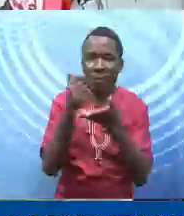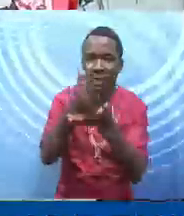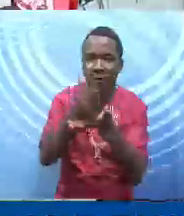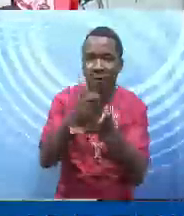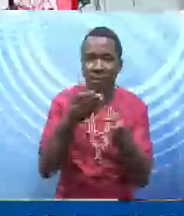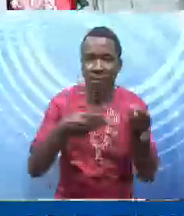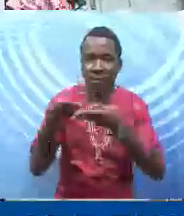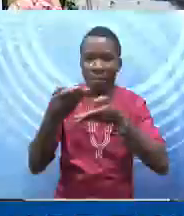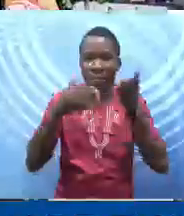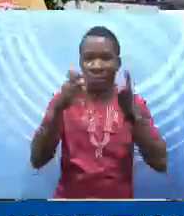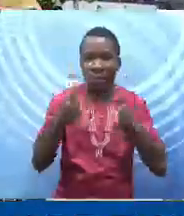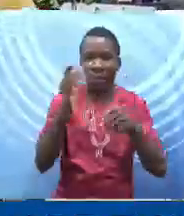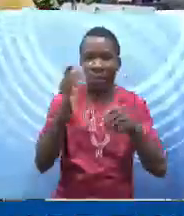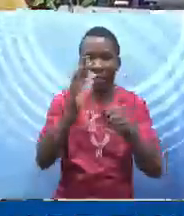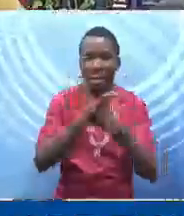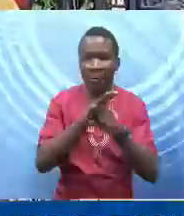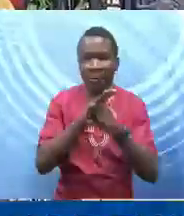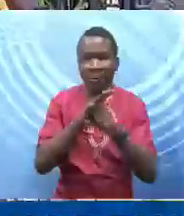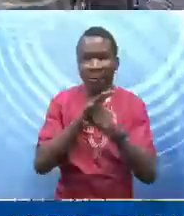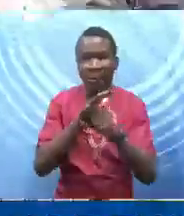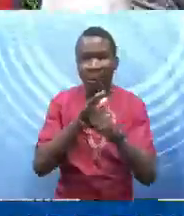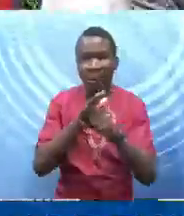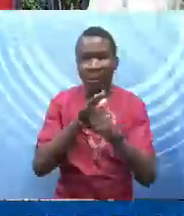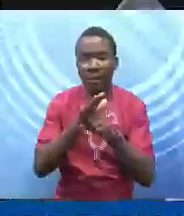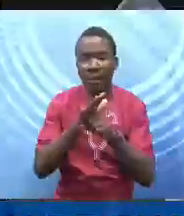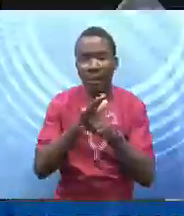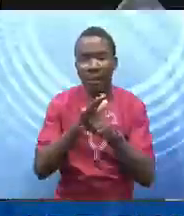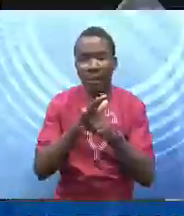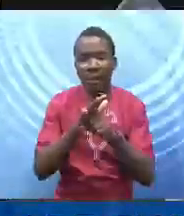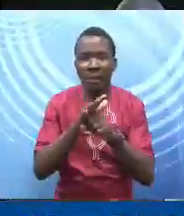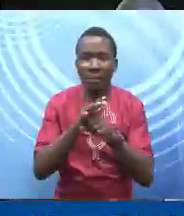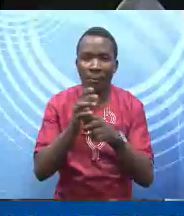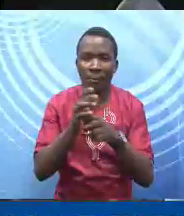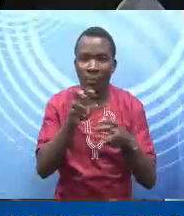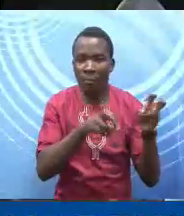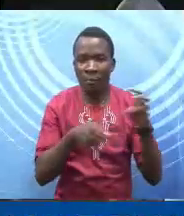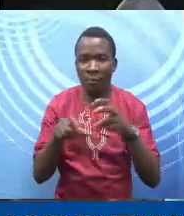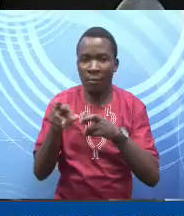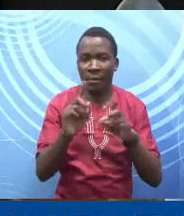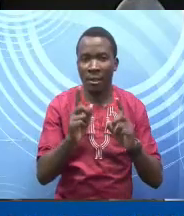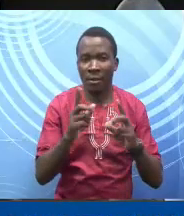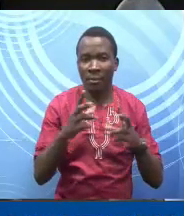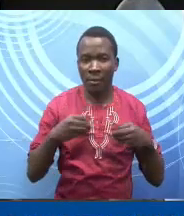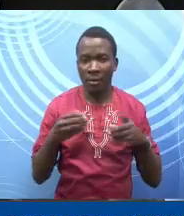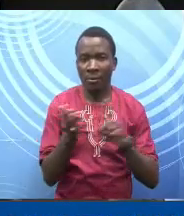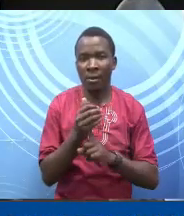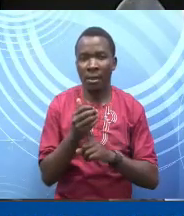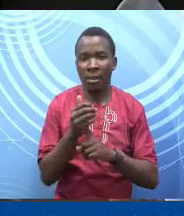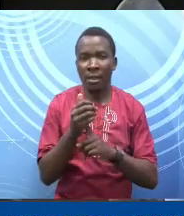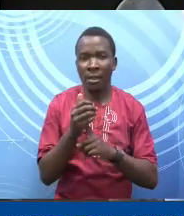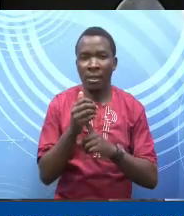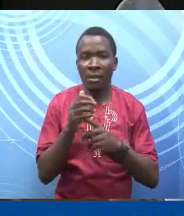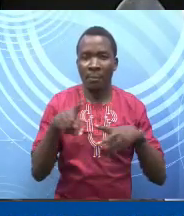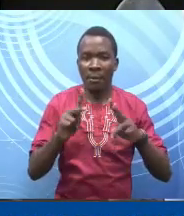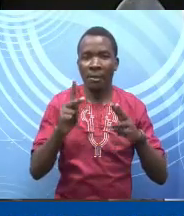abacuruzi cyane ko ingendo zabaga zibujijwe, kandi kubona icyangombwa cyo kujyana